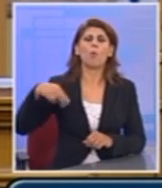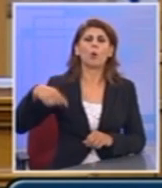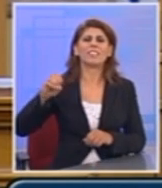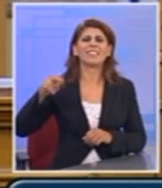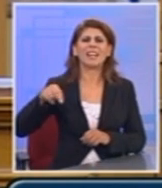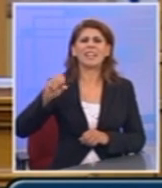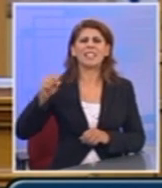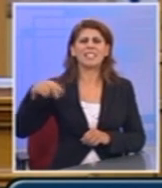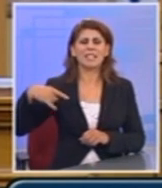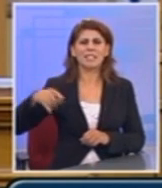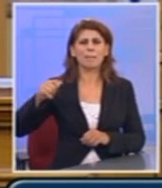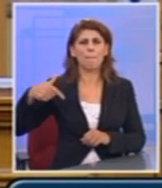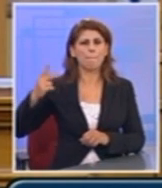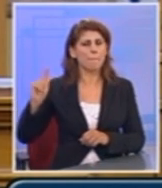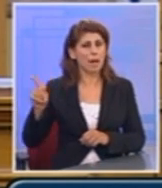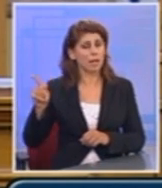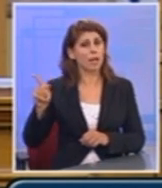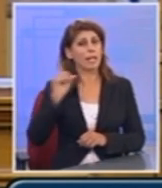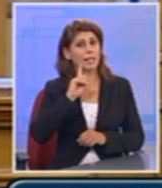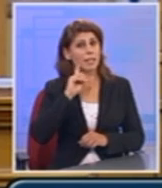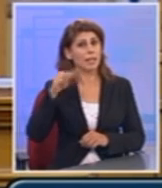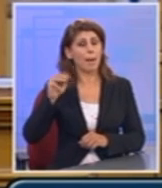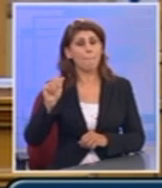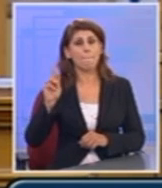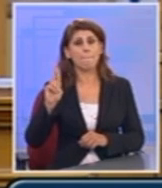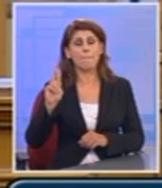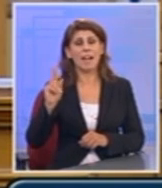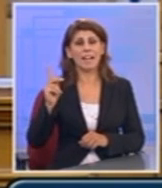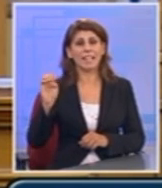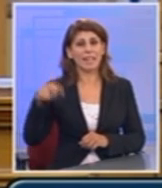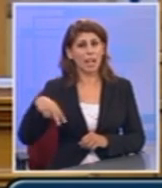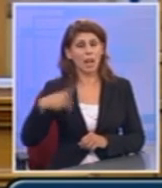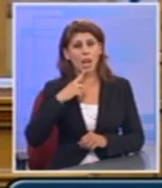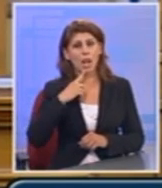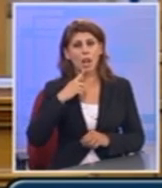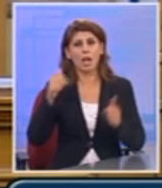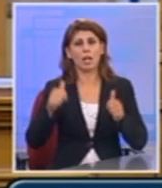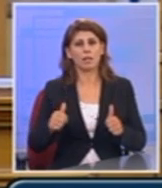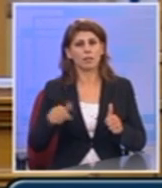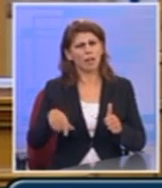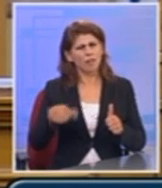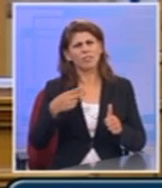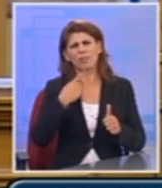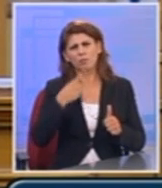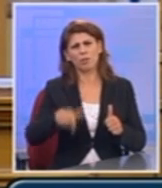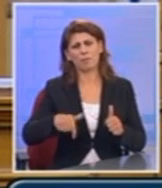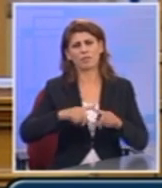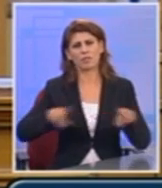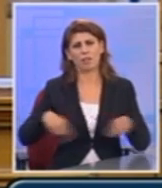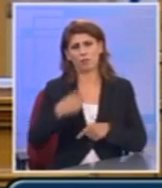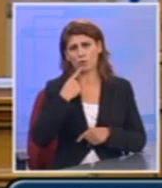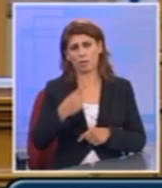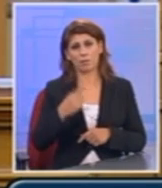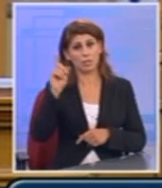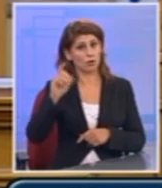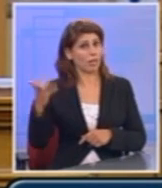η κυρία μέκελ εξήγγειλε τέτοια έθιξε τέτοια σημεία που φύγουμε και εμείς σε αυτή την αίθουσα ίσως